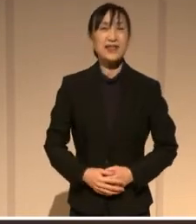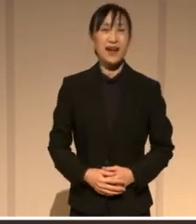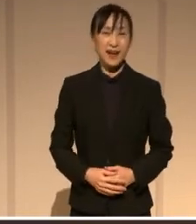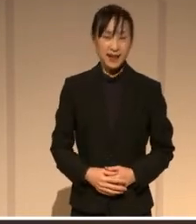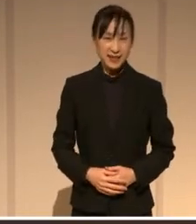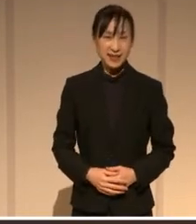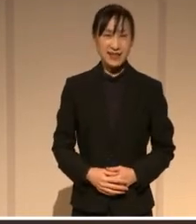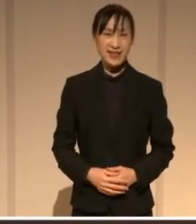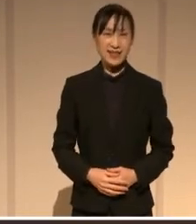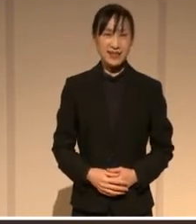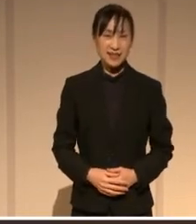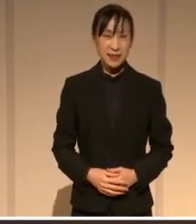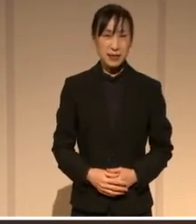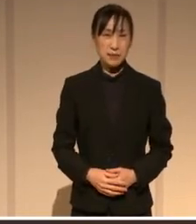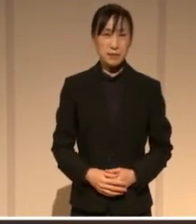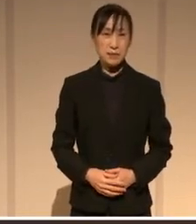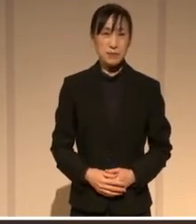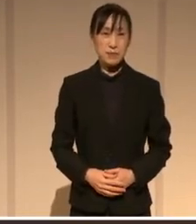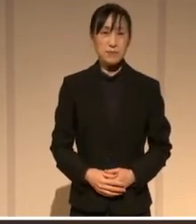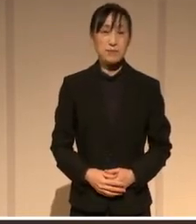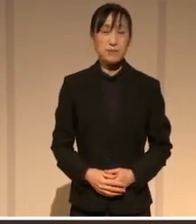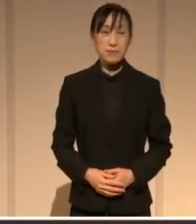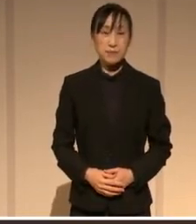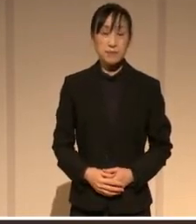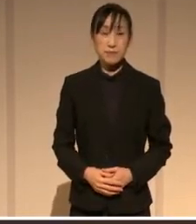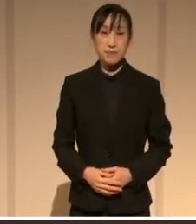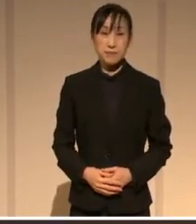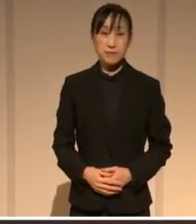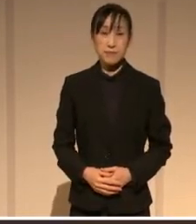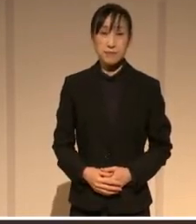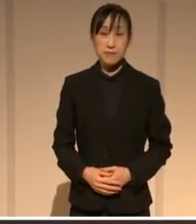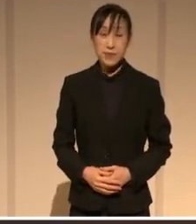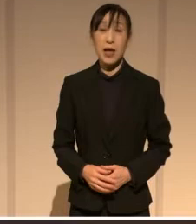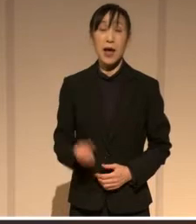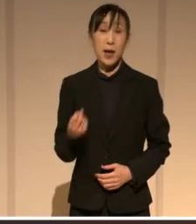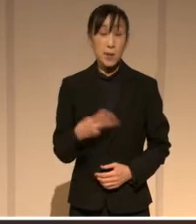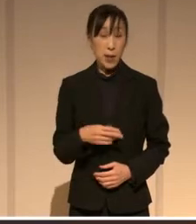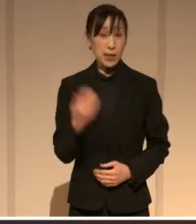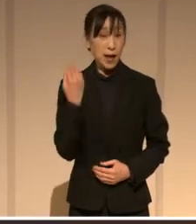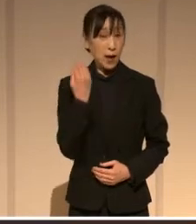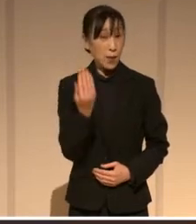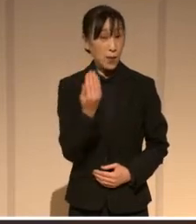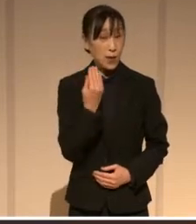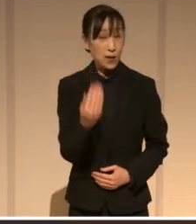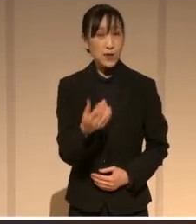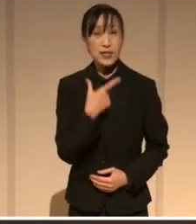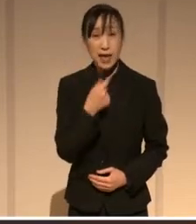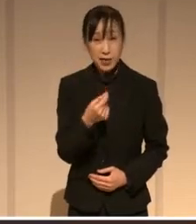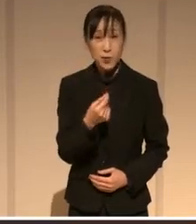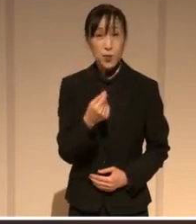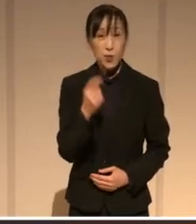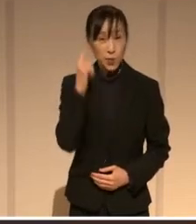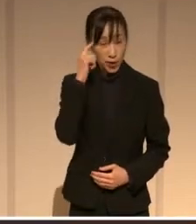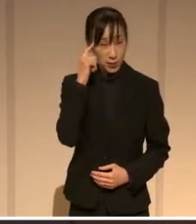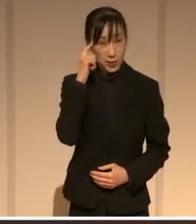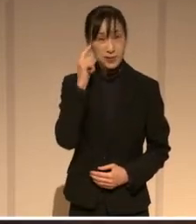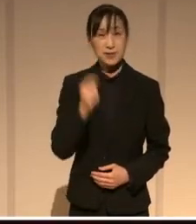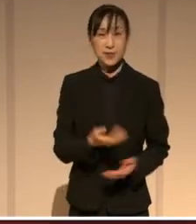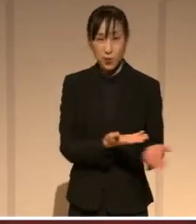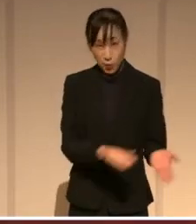ましたございましたは引き続きまた少しお話しを伺っていきますどうぞ皆さん前にお越しください